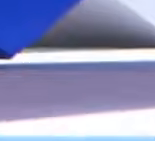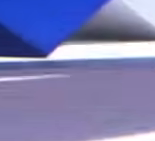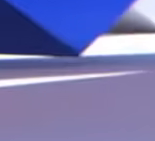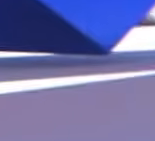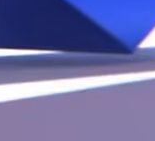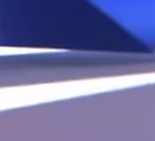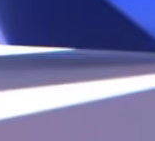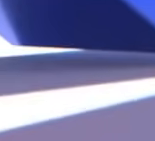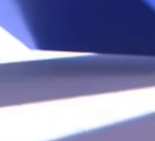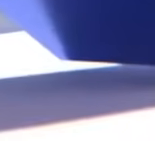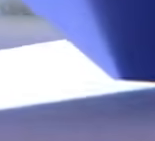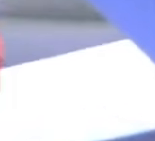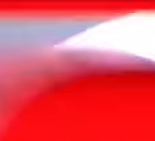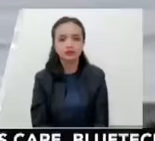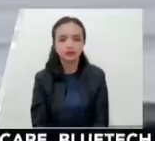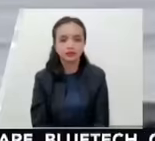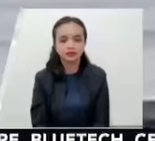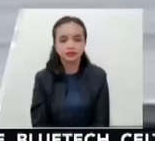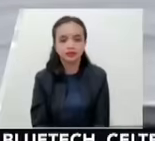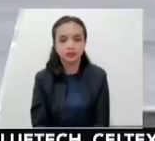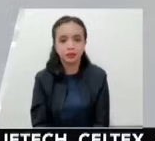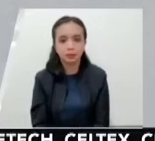Santos.